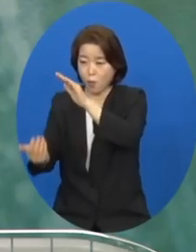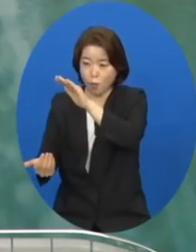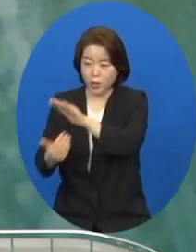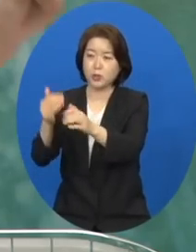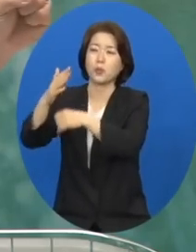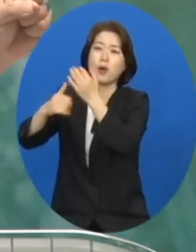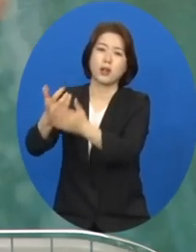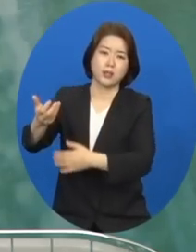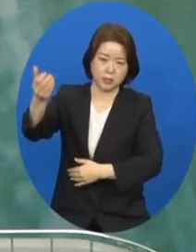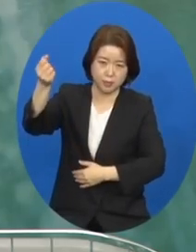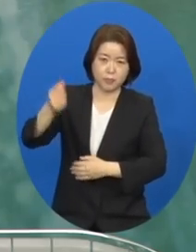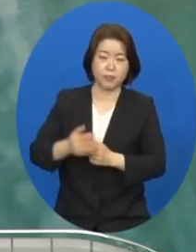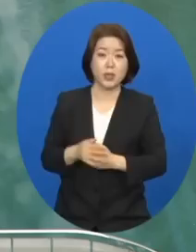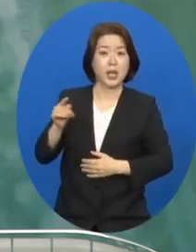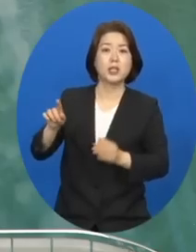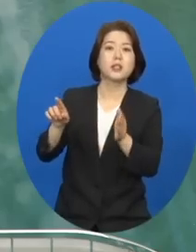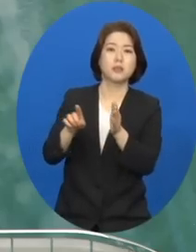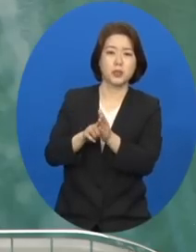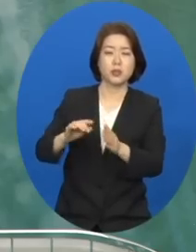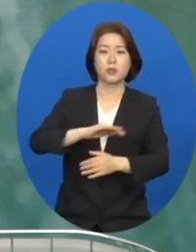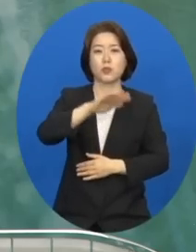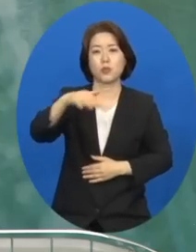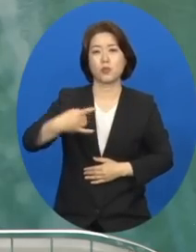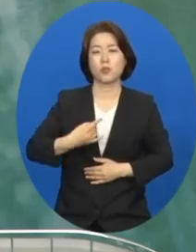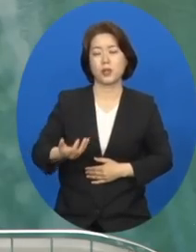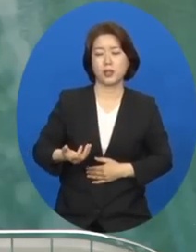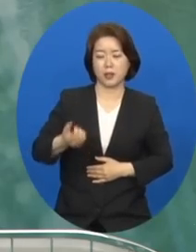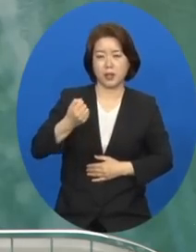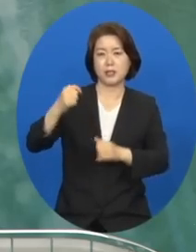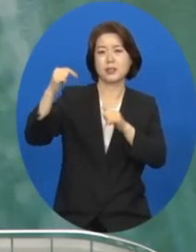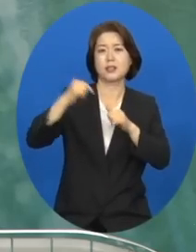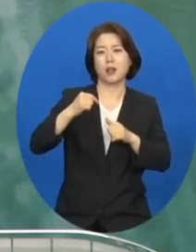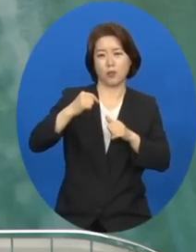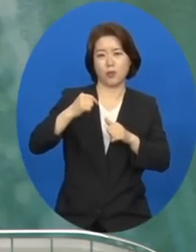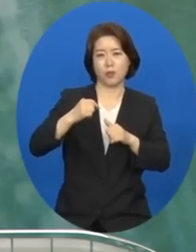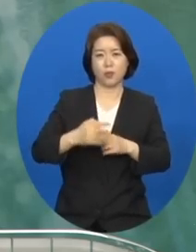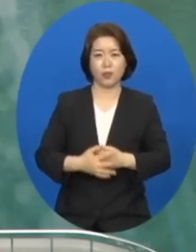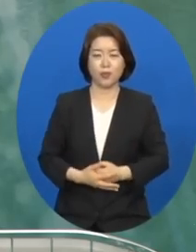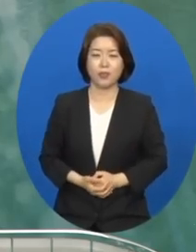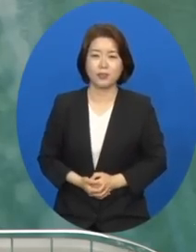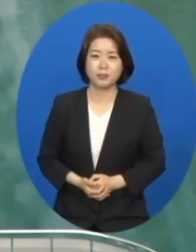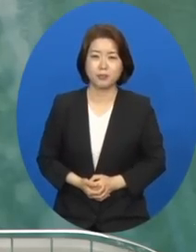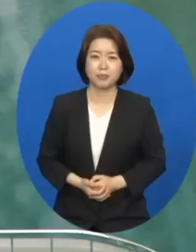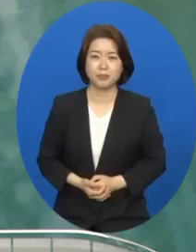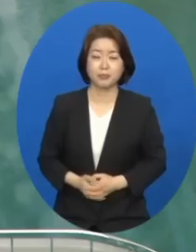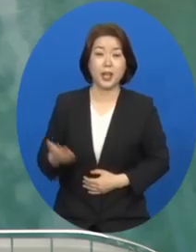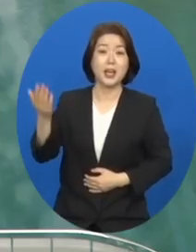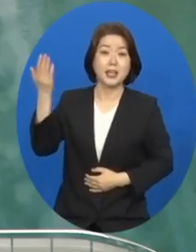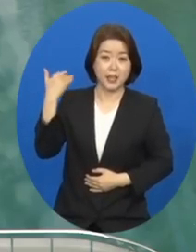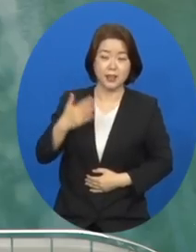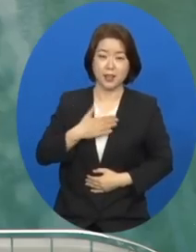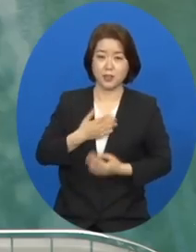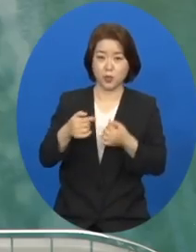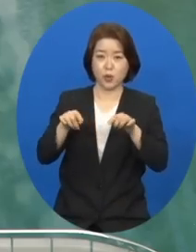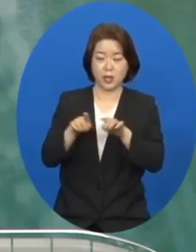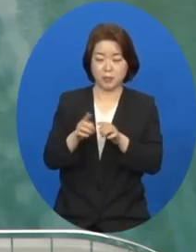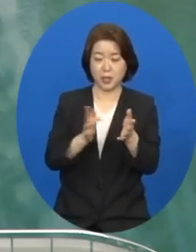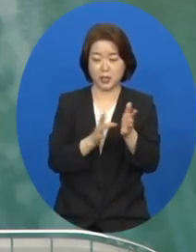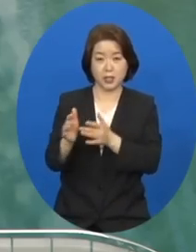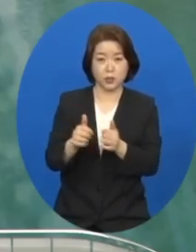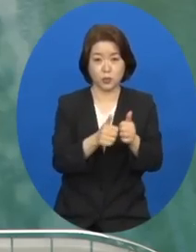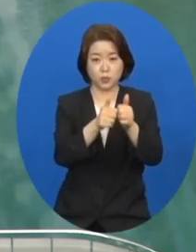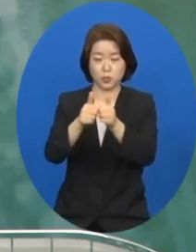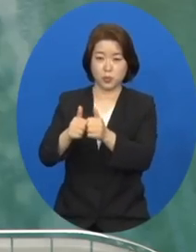쓰니까 이 믿음을 우리에게 가서 라고 하시는 거예요 예전에 저와 함께 이제 예수 동양 일기를